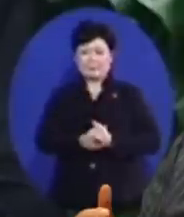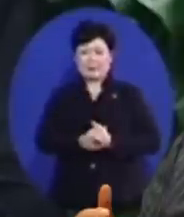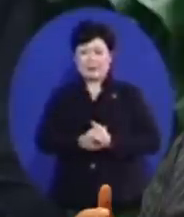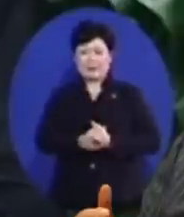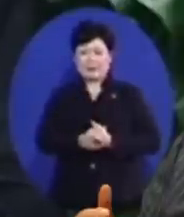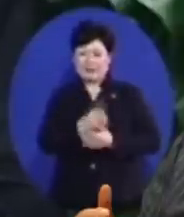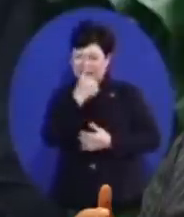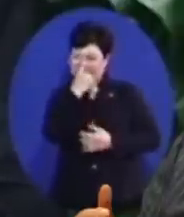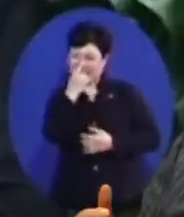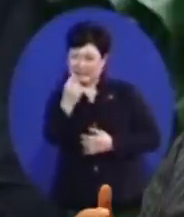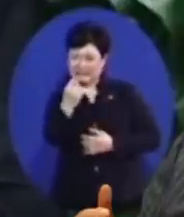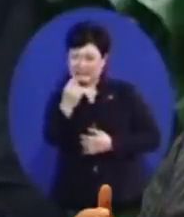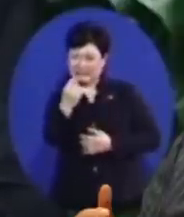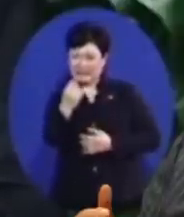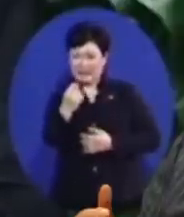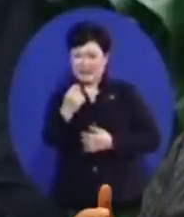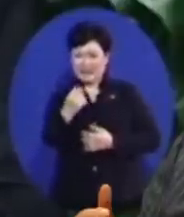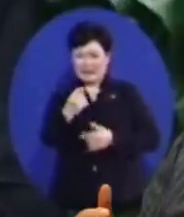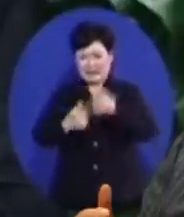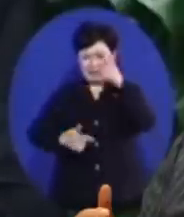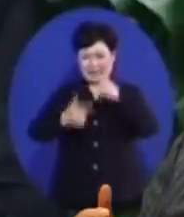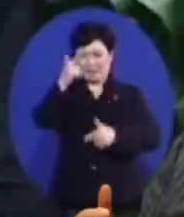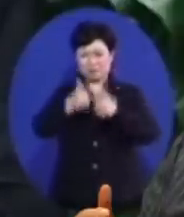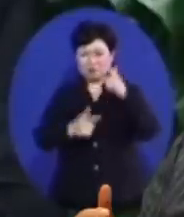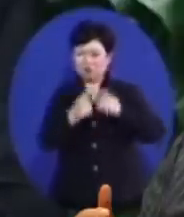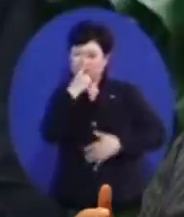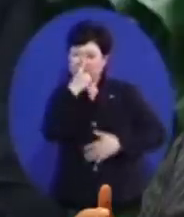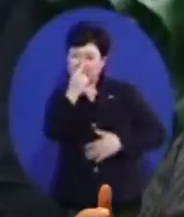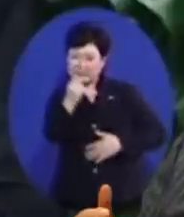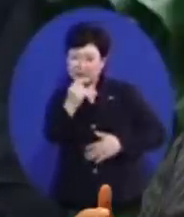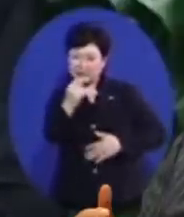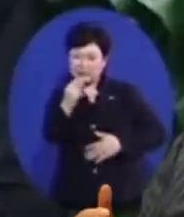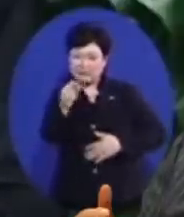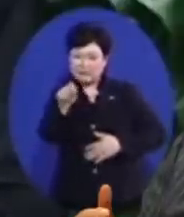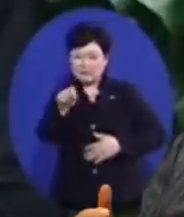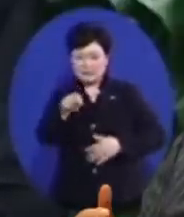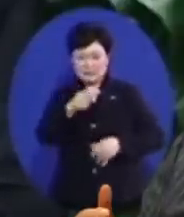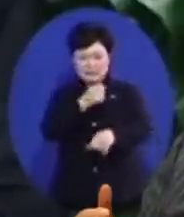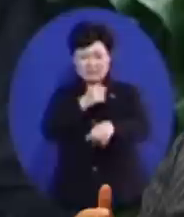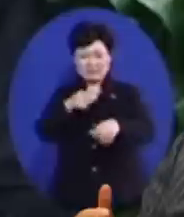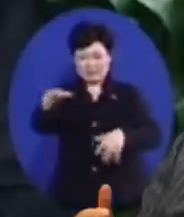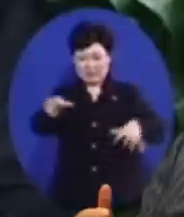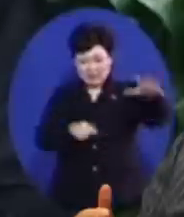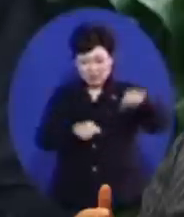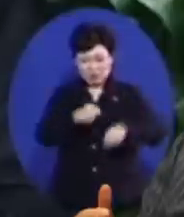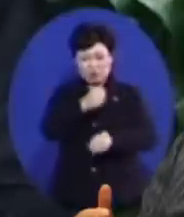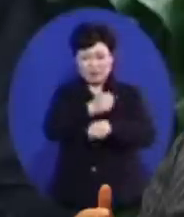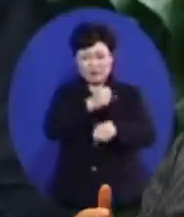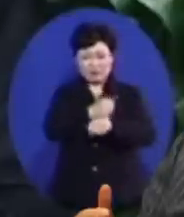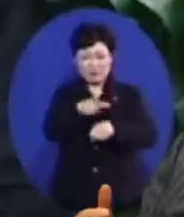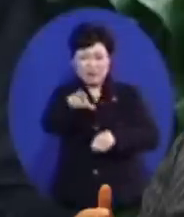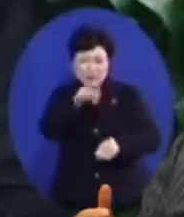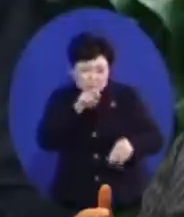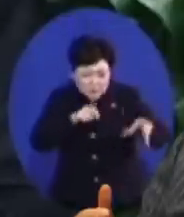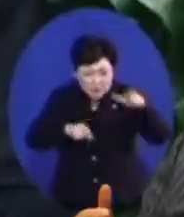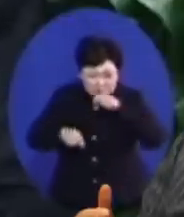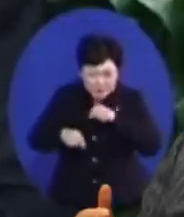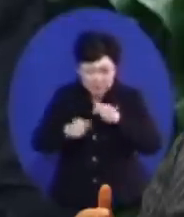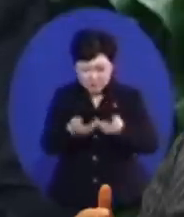찔레 갓이 있는 그런 나무를 구하러